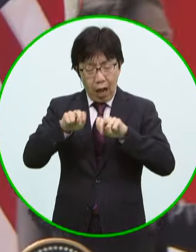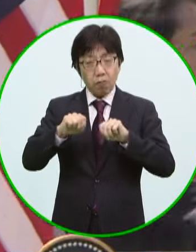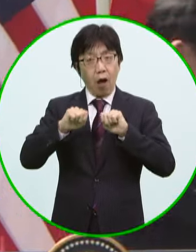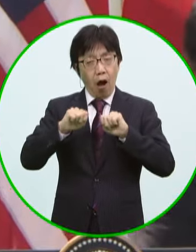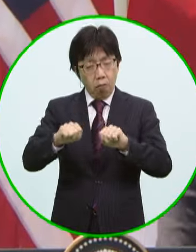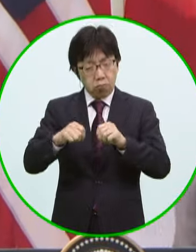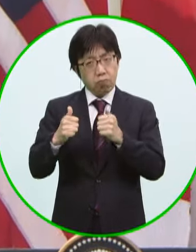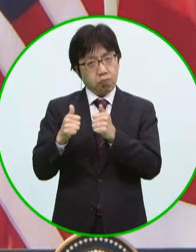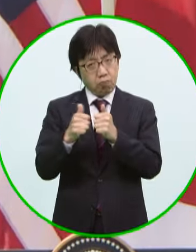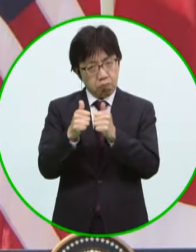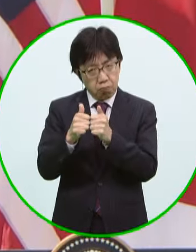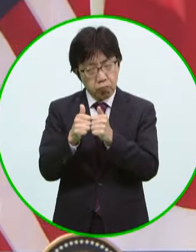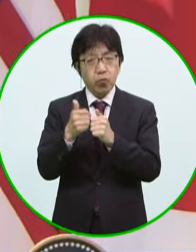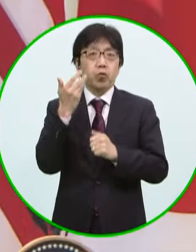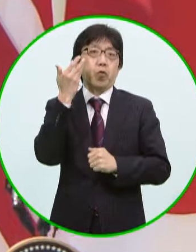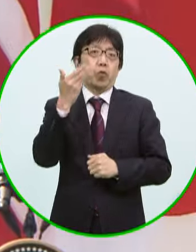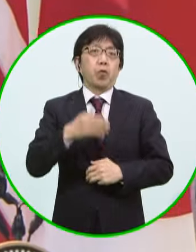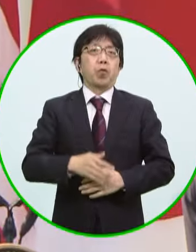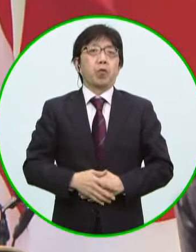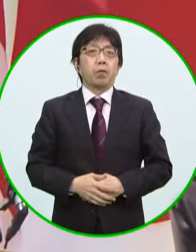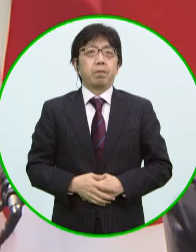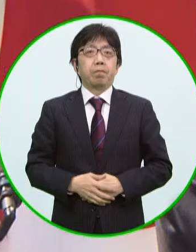などが議題となる見通しです。